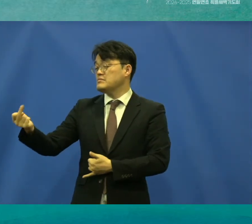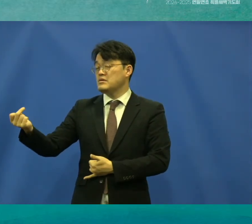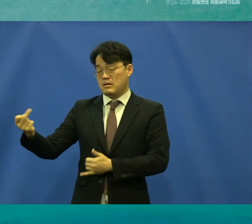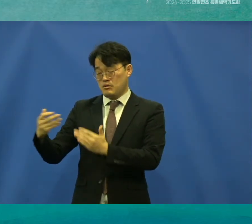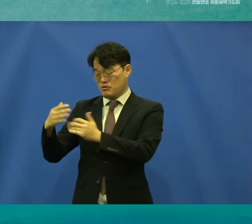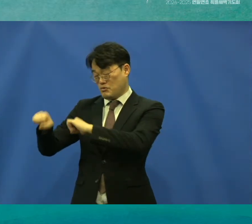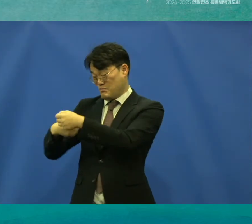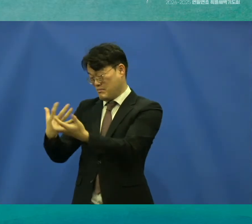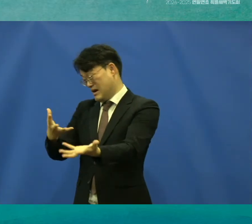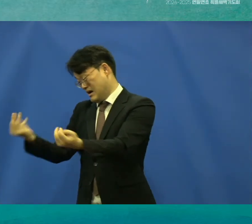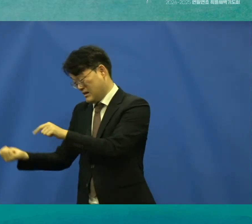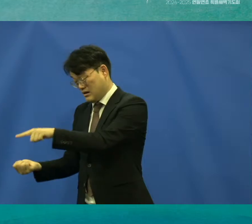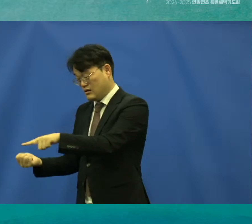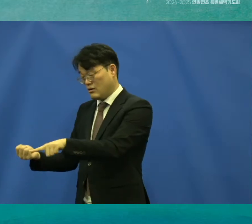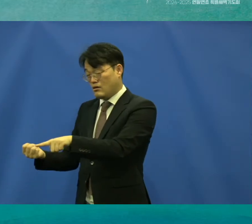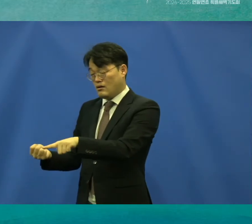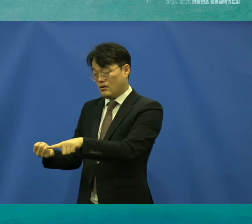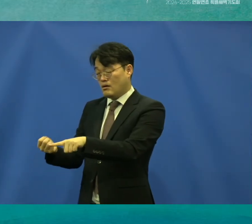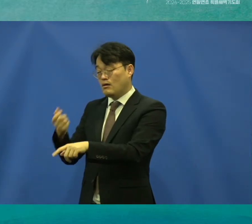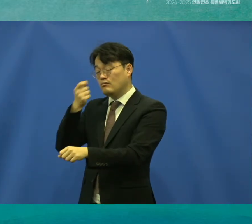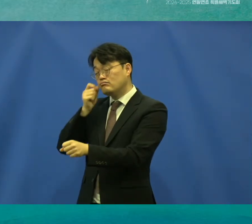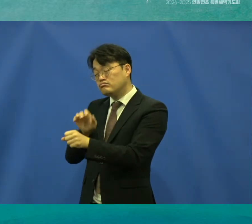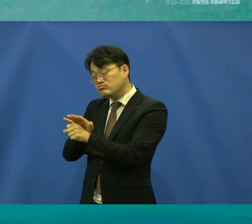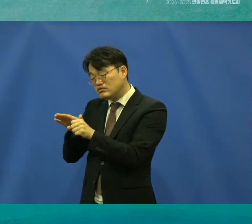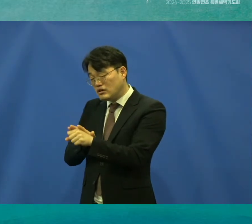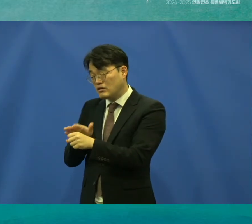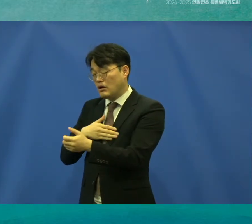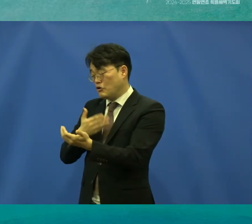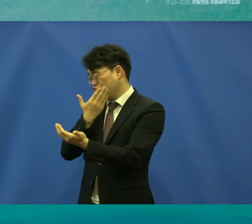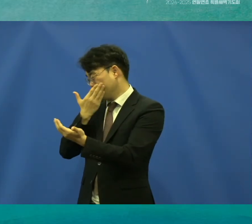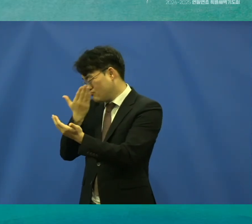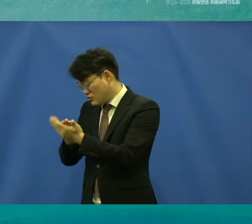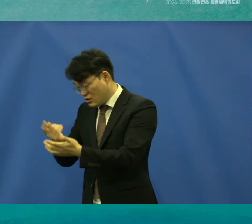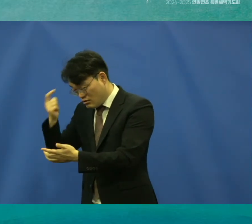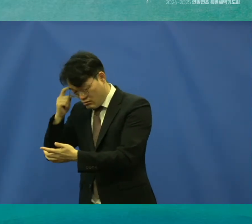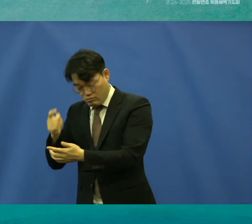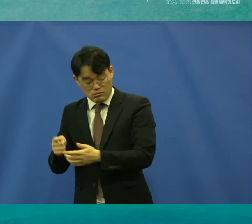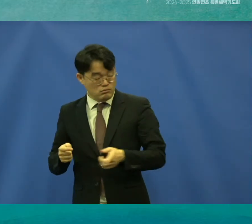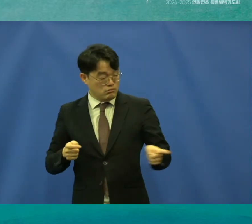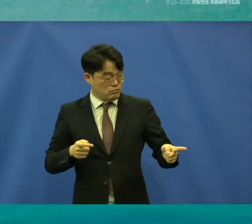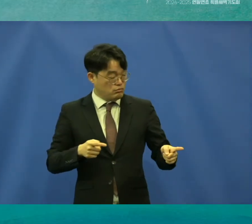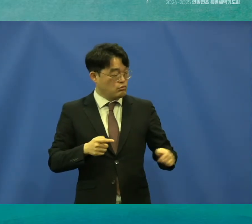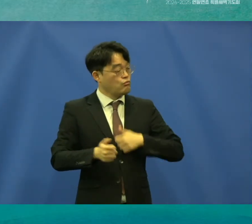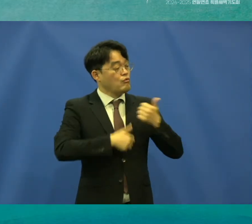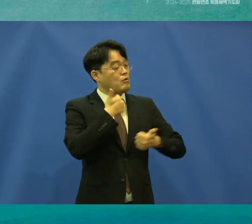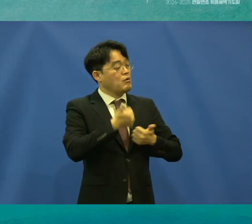내 것을 아끼는데 너가 왜 그렇게 화를 내냐? 아낄 거를 아껴라.